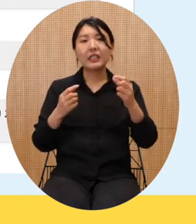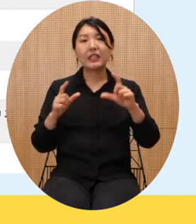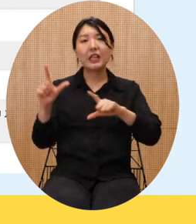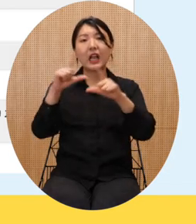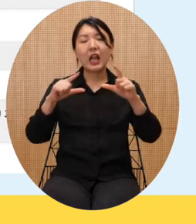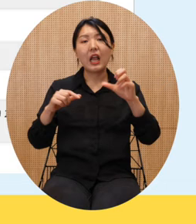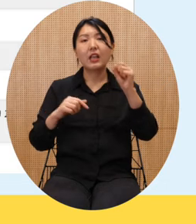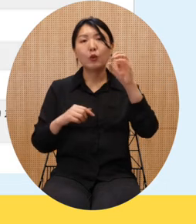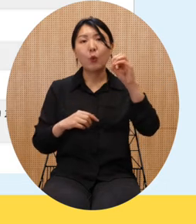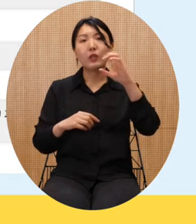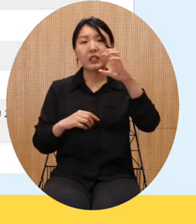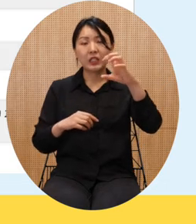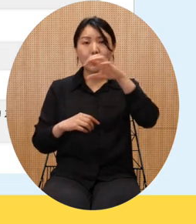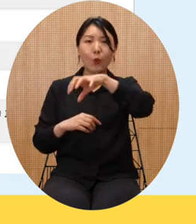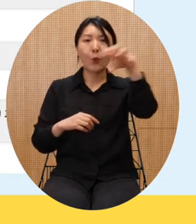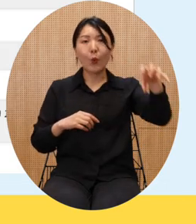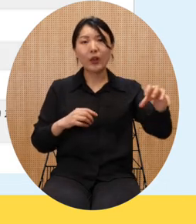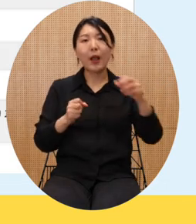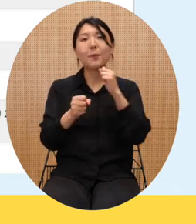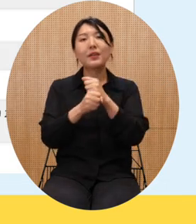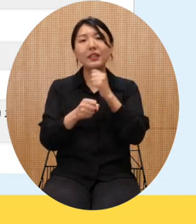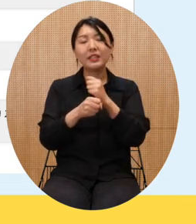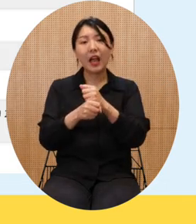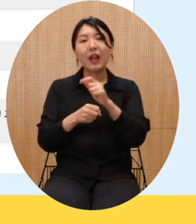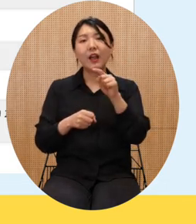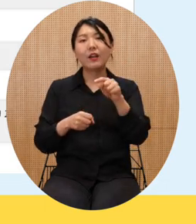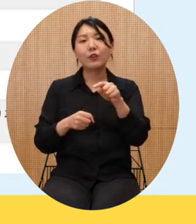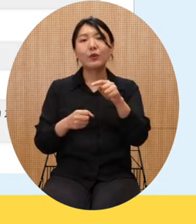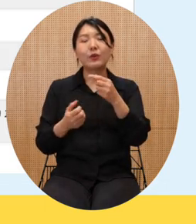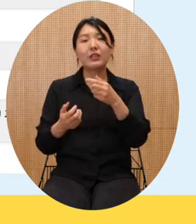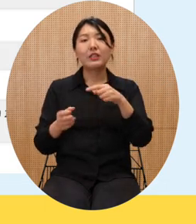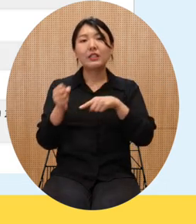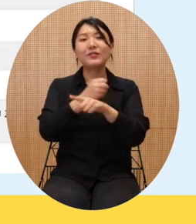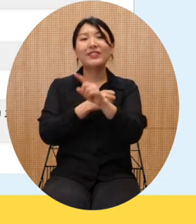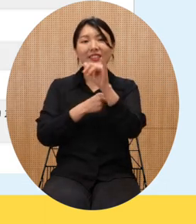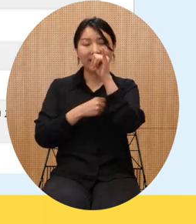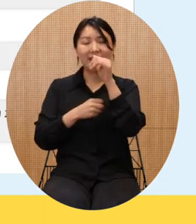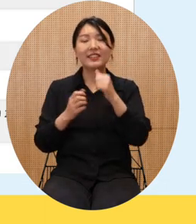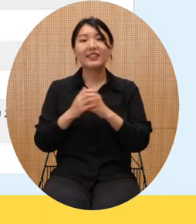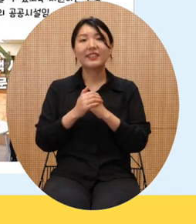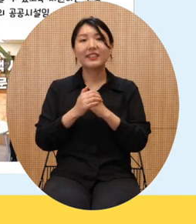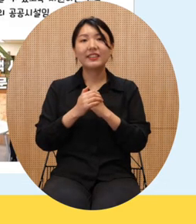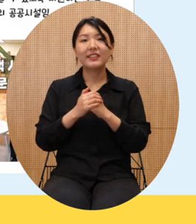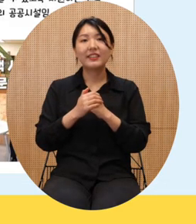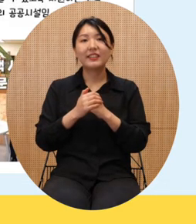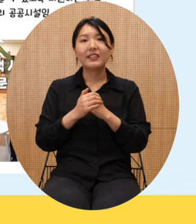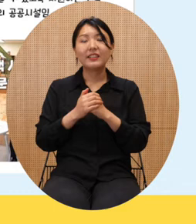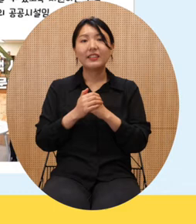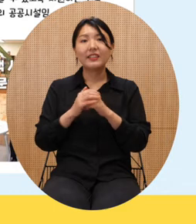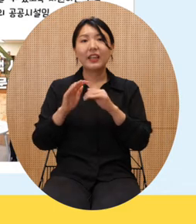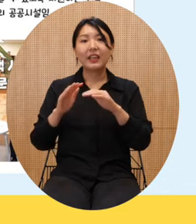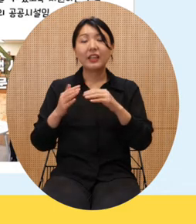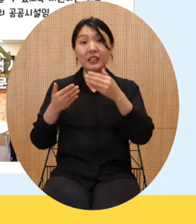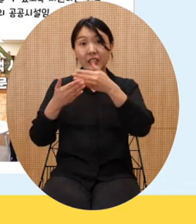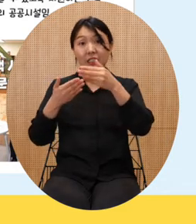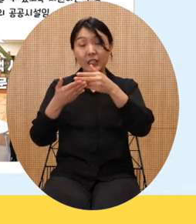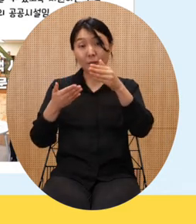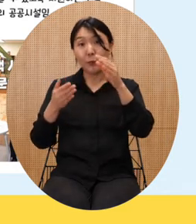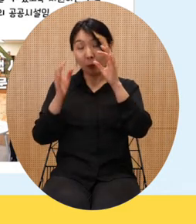시흥의 다어울림 센터처럼 생활 SOC, 아이들이 갈 수 있는 곳들을 곳곳에 만들자라는 것도 굉장히